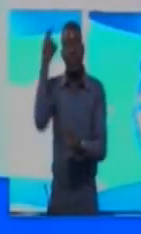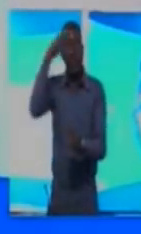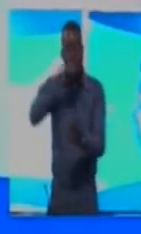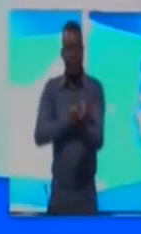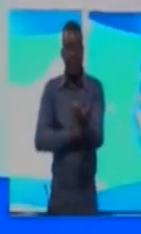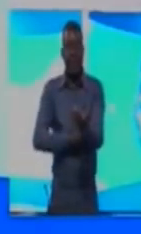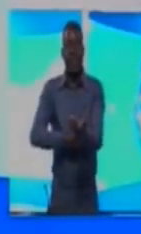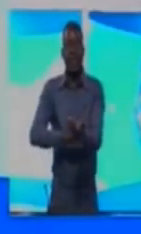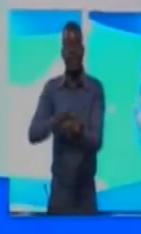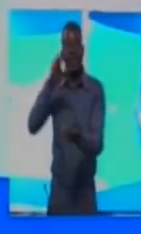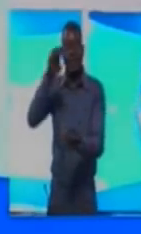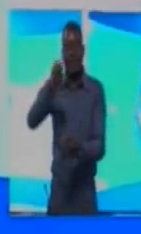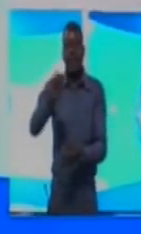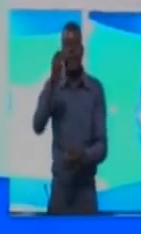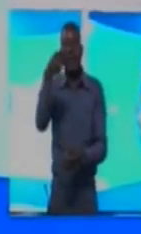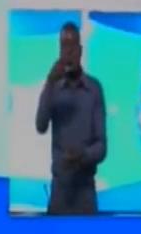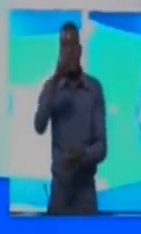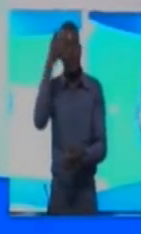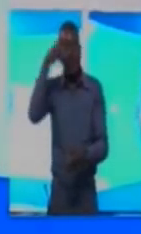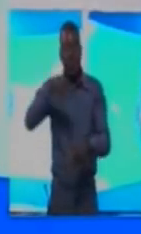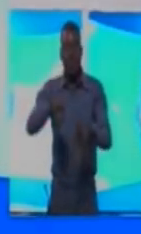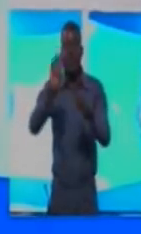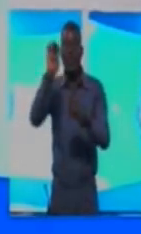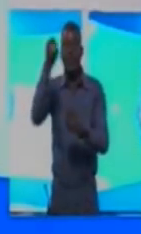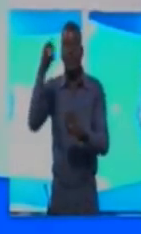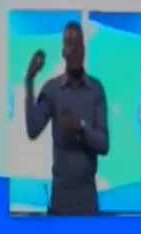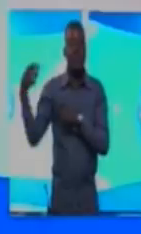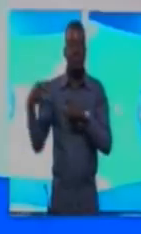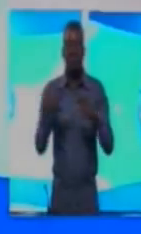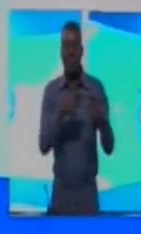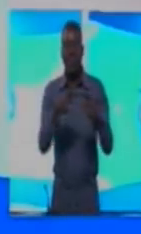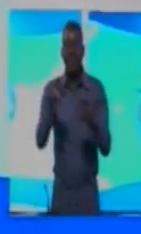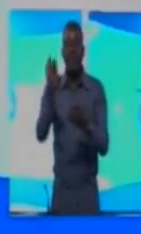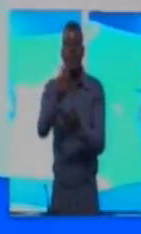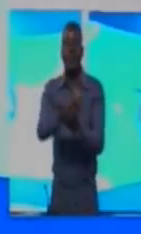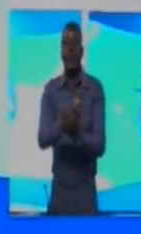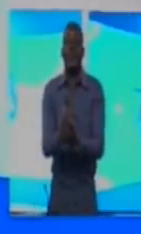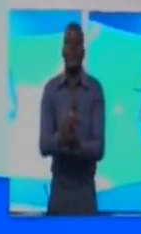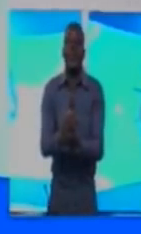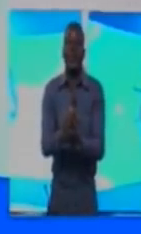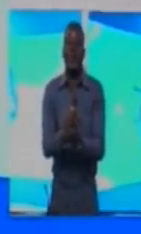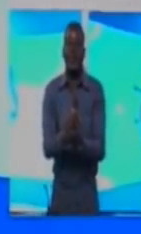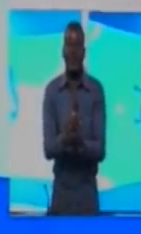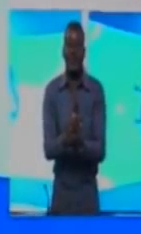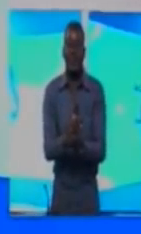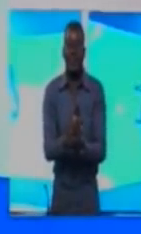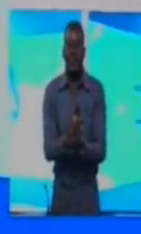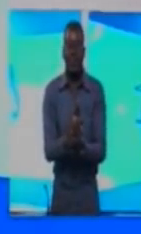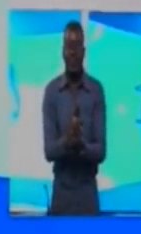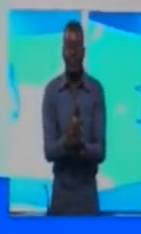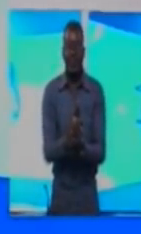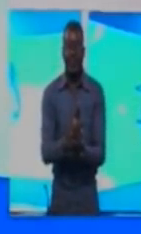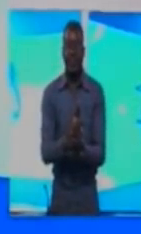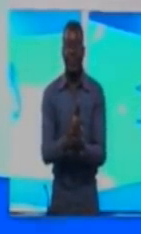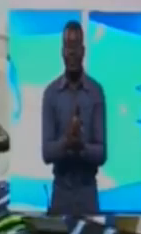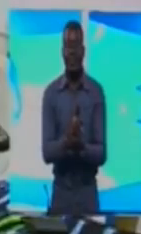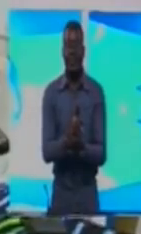et multiethnique, opportunité et menace, Nongba Kouda et Mamadou Ba étaient à l'ouverture des travaux. Compte